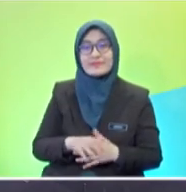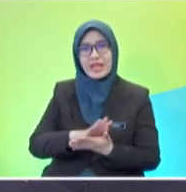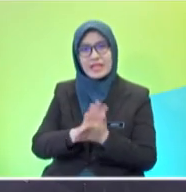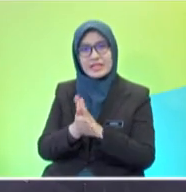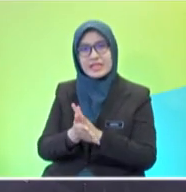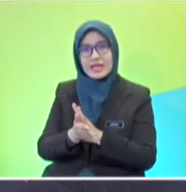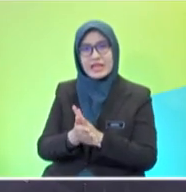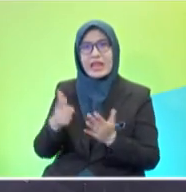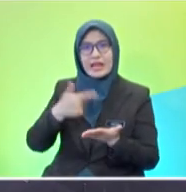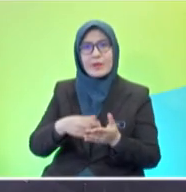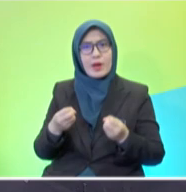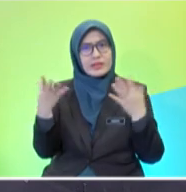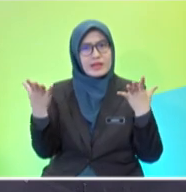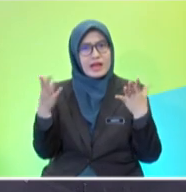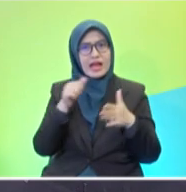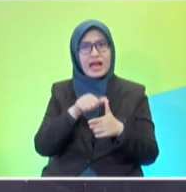sedikit